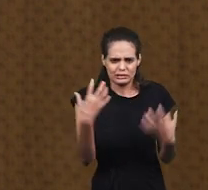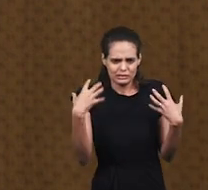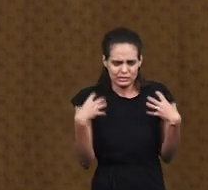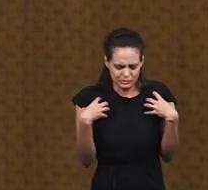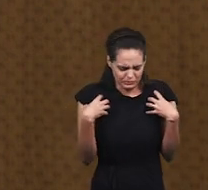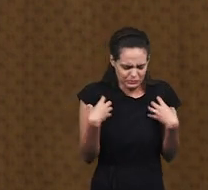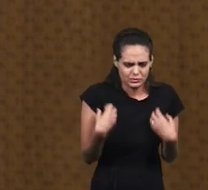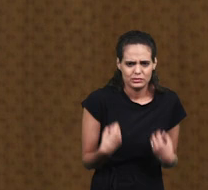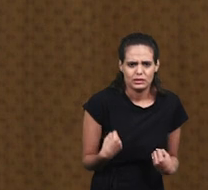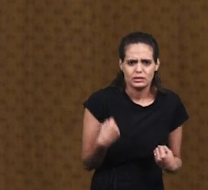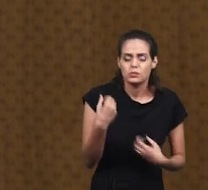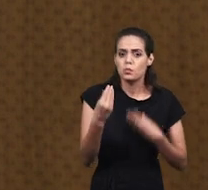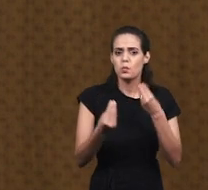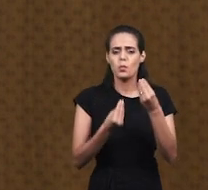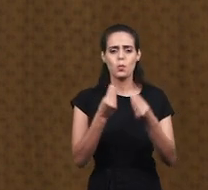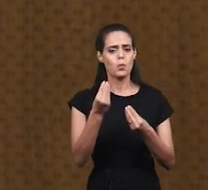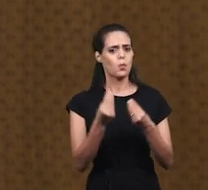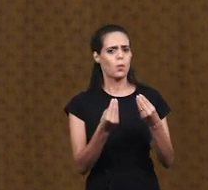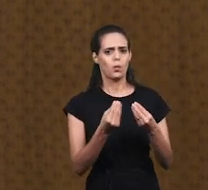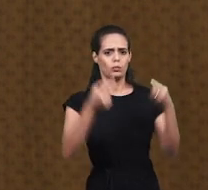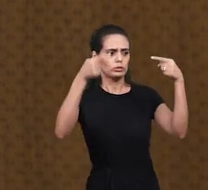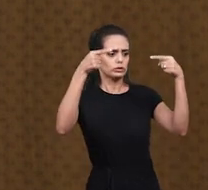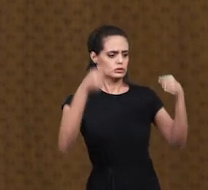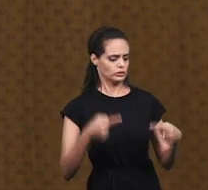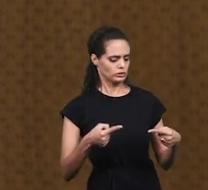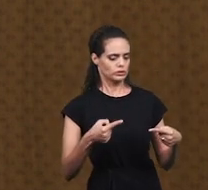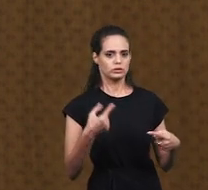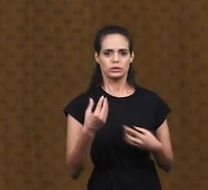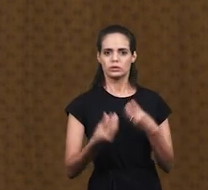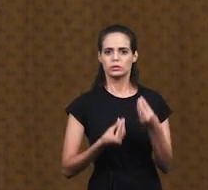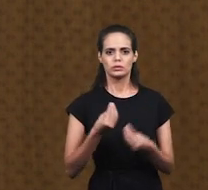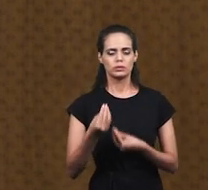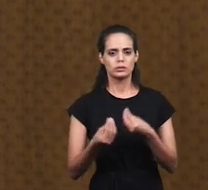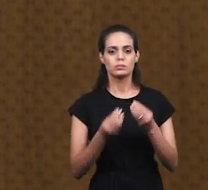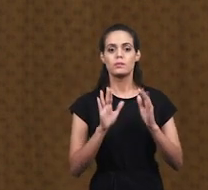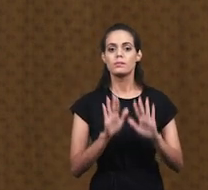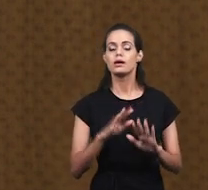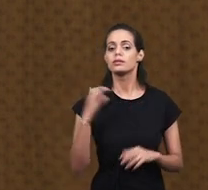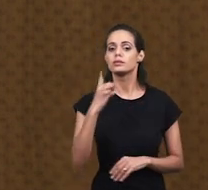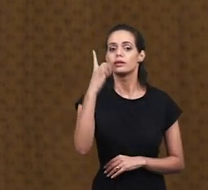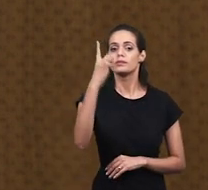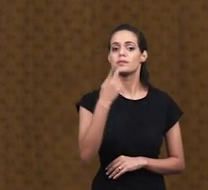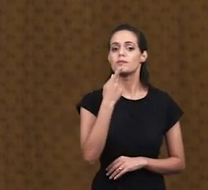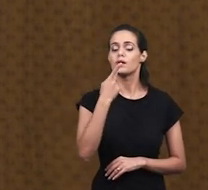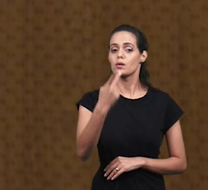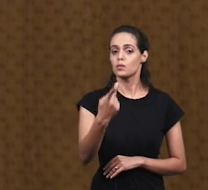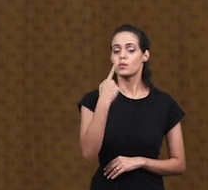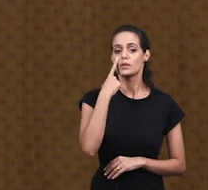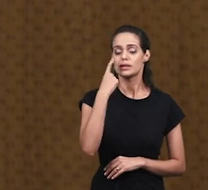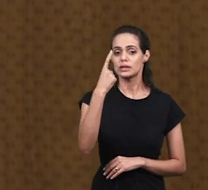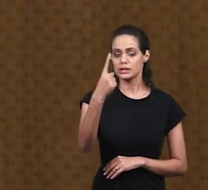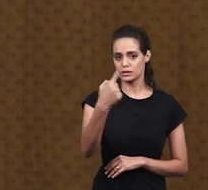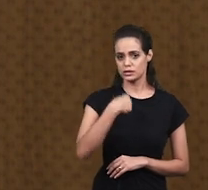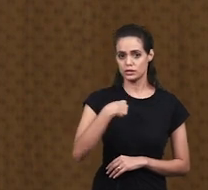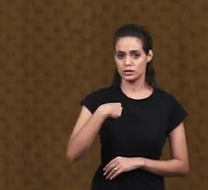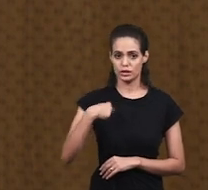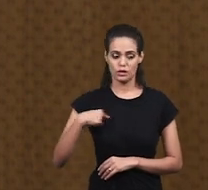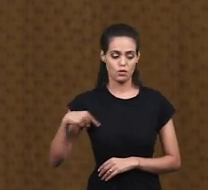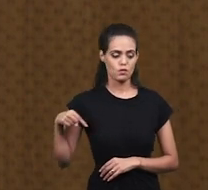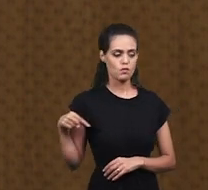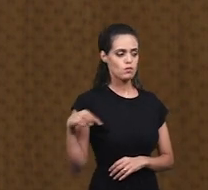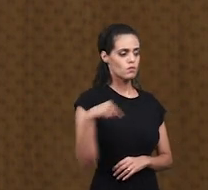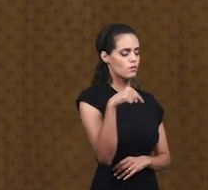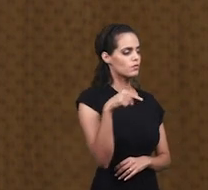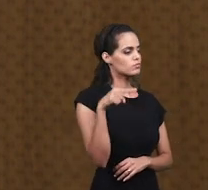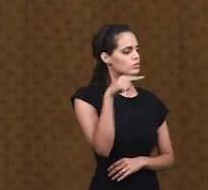donnerait-il? Mais David a dit une chose très intéressante. Il a dit, je viens à toi au nom du